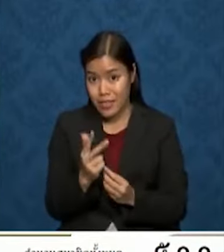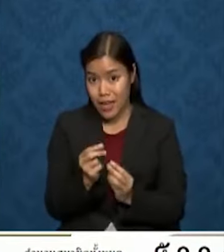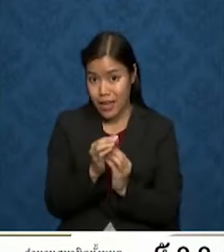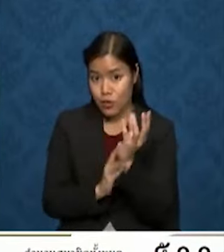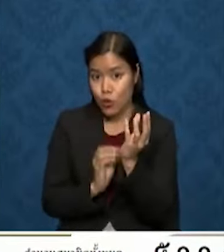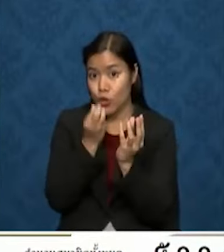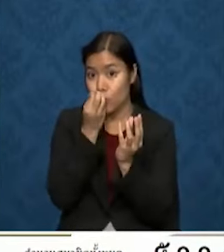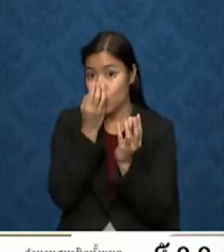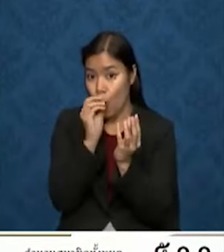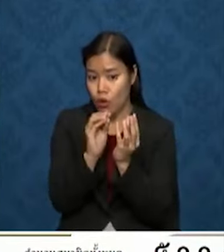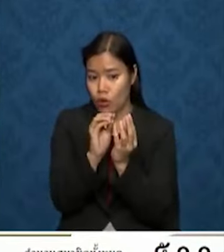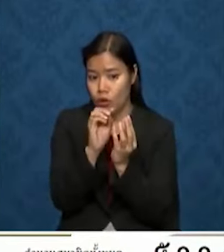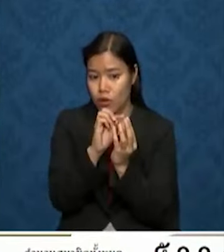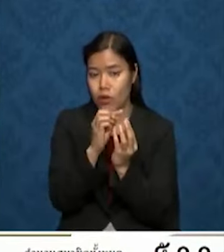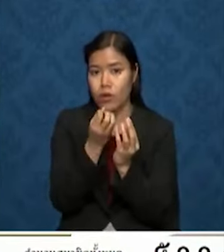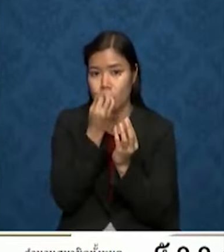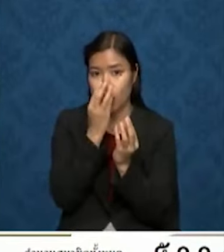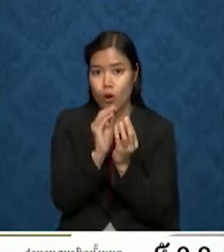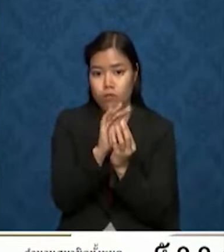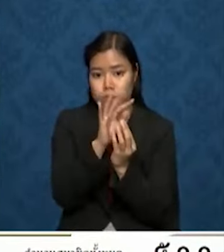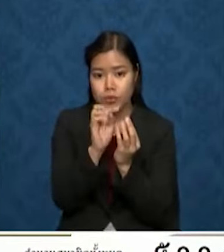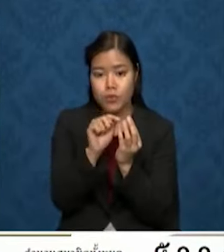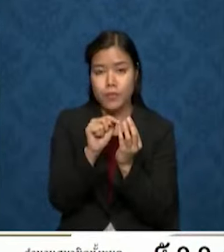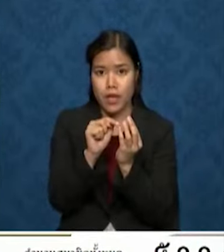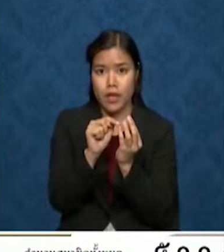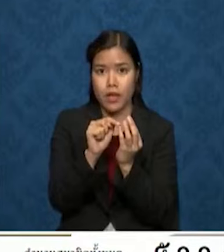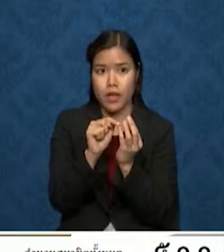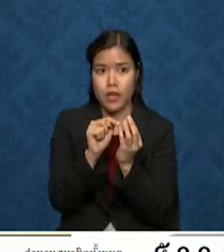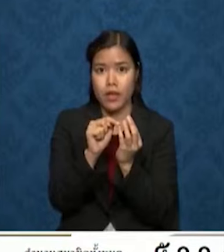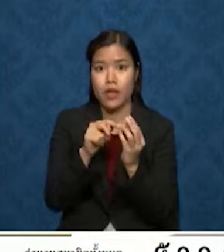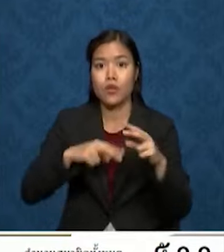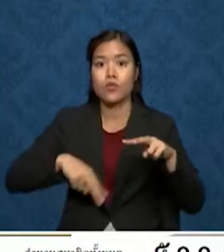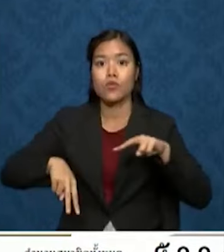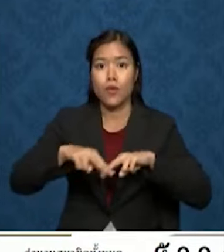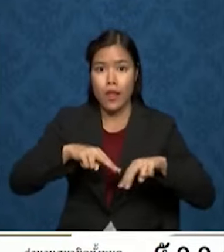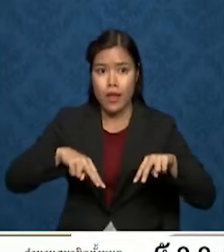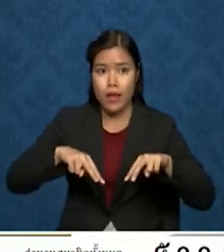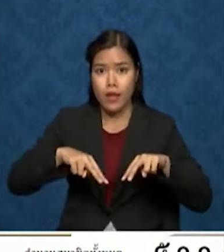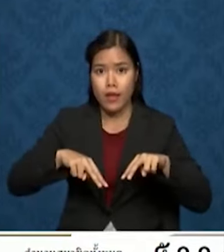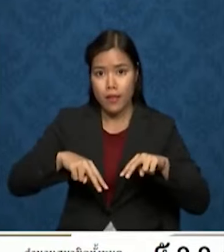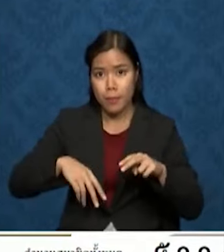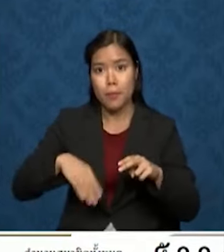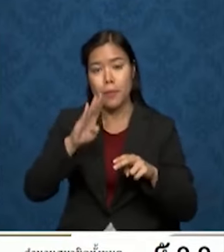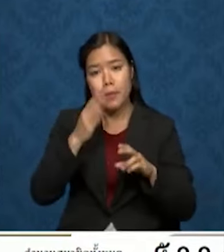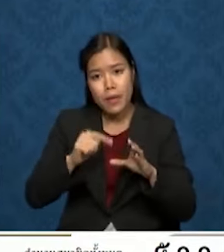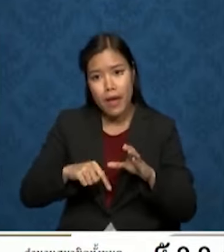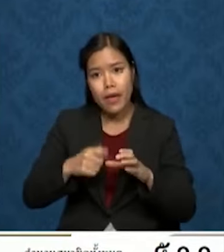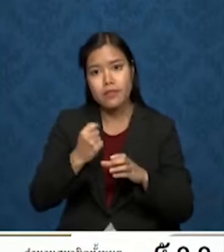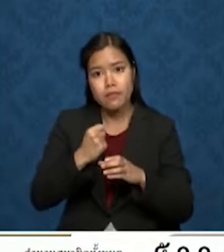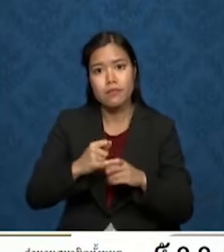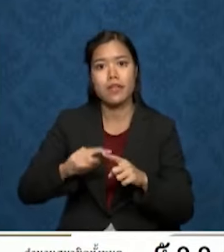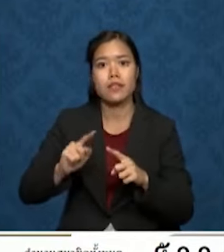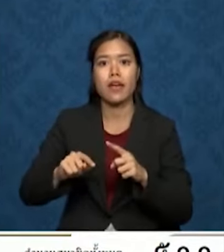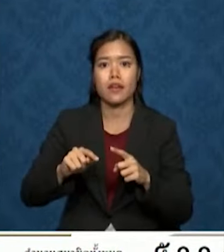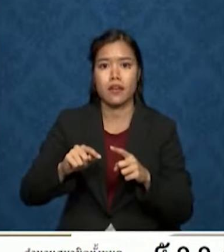่ดอกคัท่านกับเป็นสมุนภัยครวบคุมความหมายคือในประกาศนี้มี